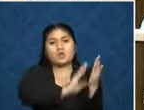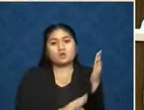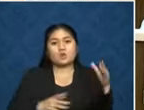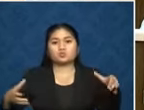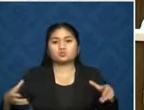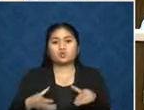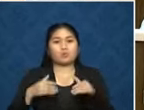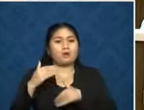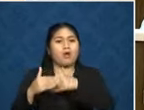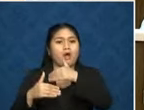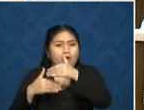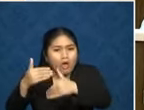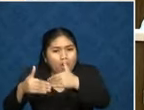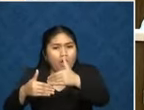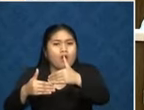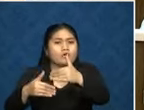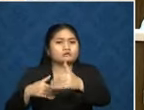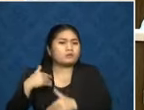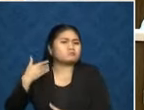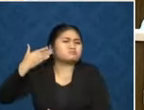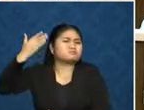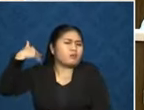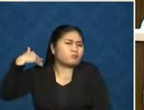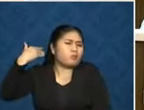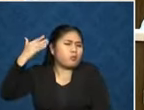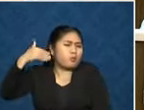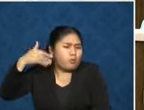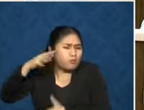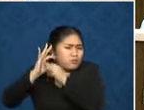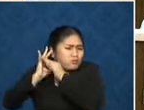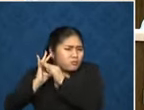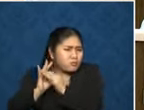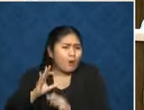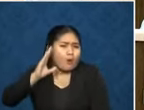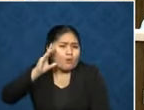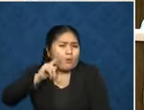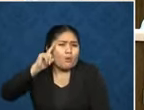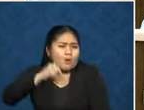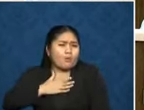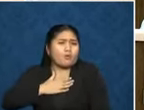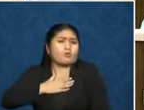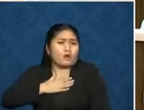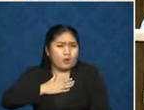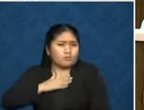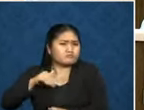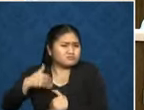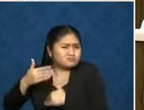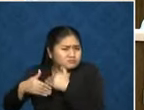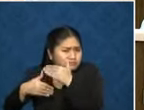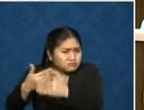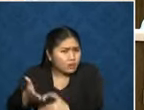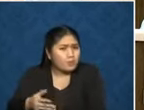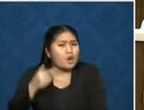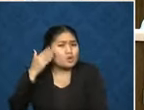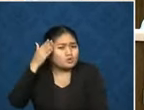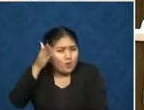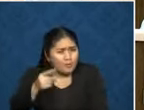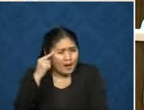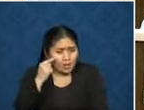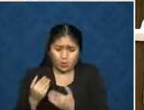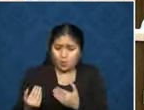ศที่กำลังพัฒนาที่สืบเนื่องมาตั้งแต่รุ่นพ่อรุ่นแม่มาถึงเราและต่อไปจะยังถึงลูกหลานของ